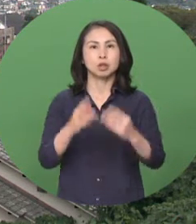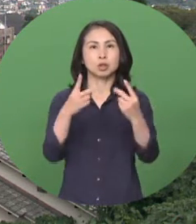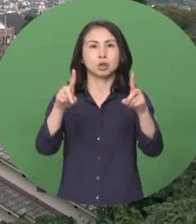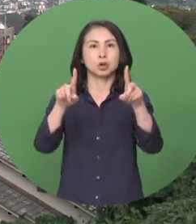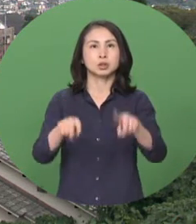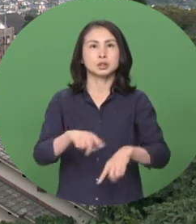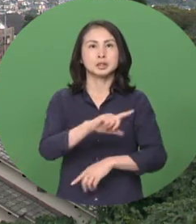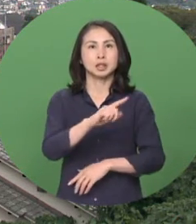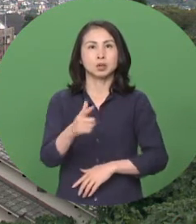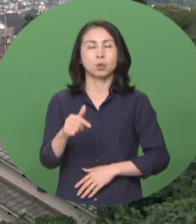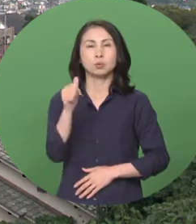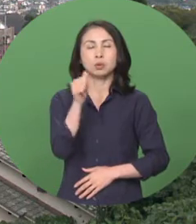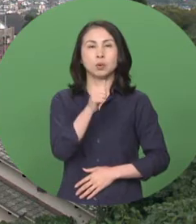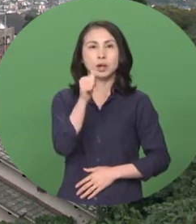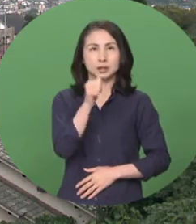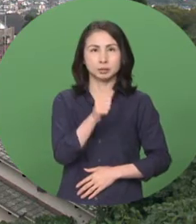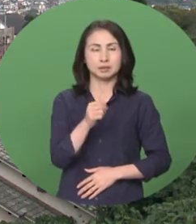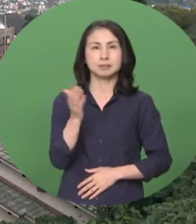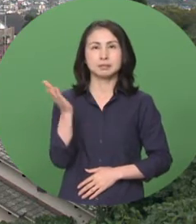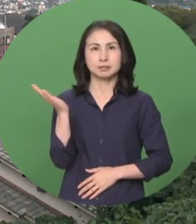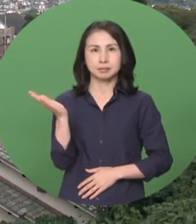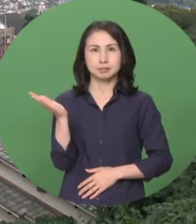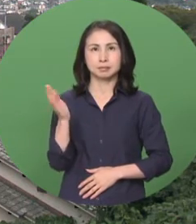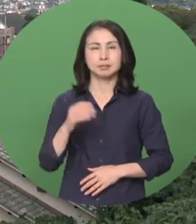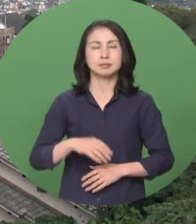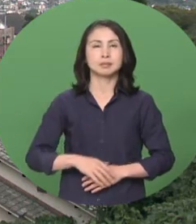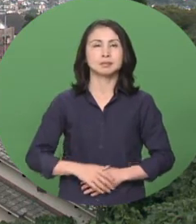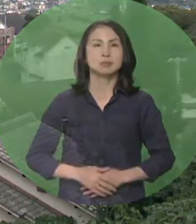ントや催しなどをご紹介するトピックスです。